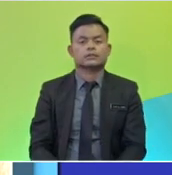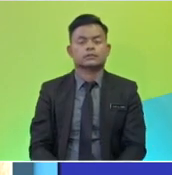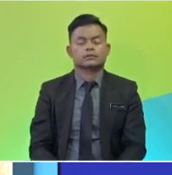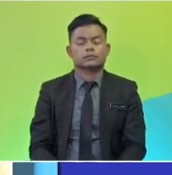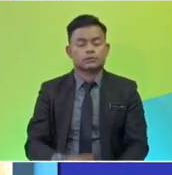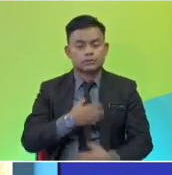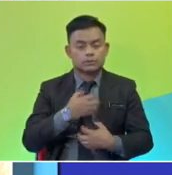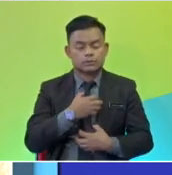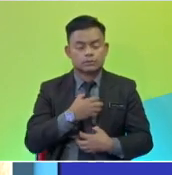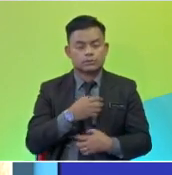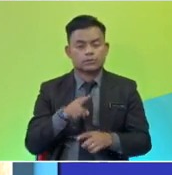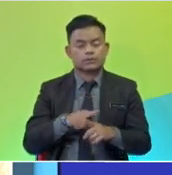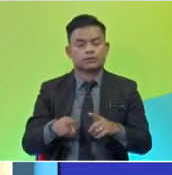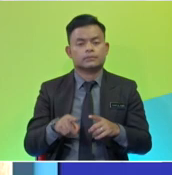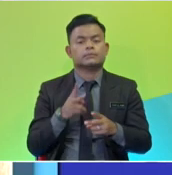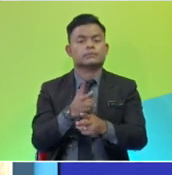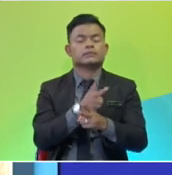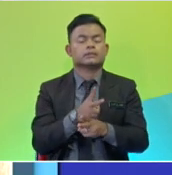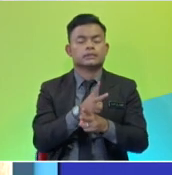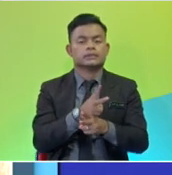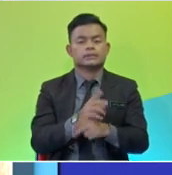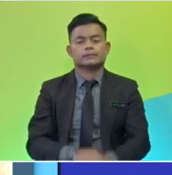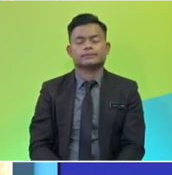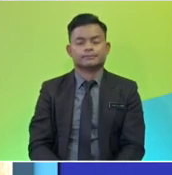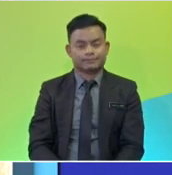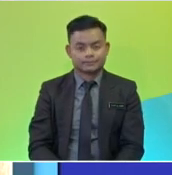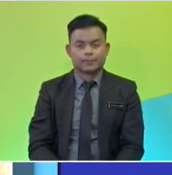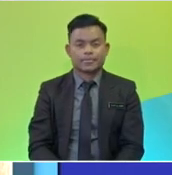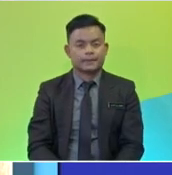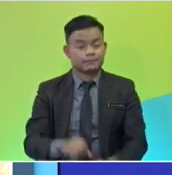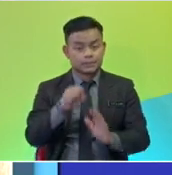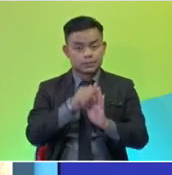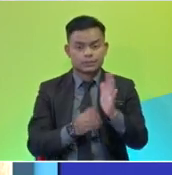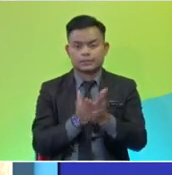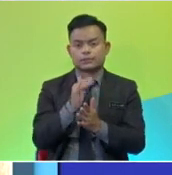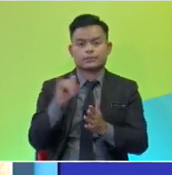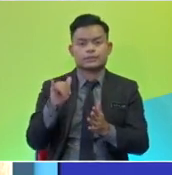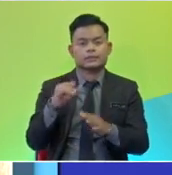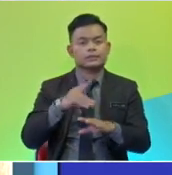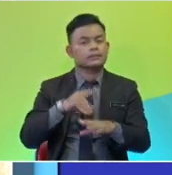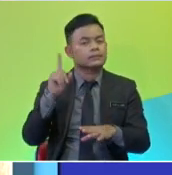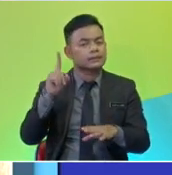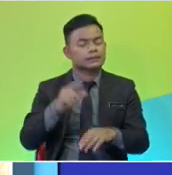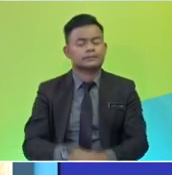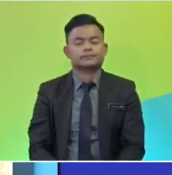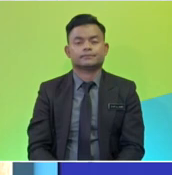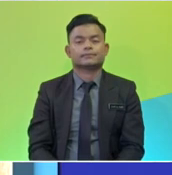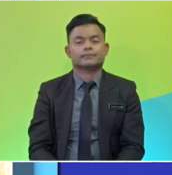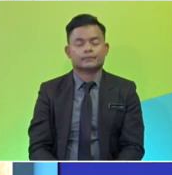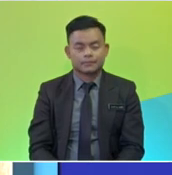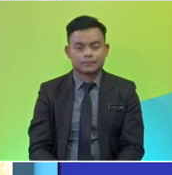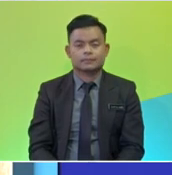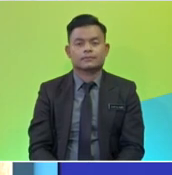seronok turun tapi kenalah berhati-hati juga okey yang seterusnya ah di mana ni Apa tu Cikgu